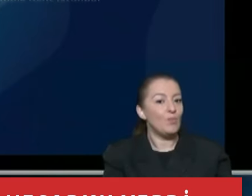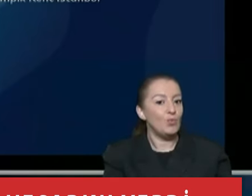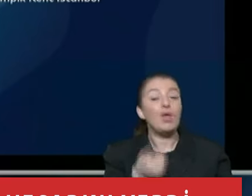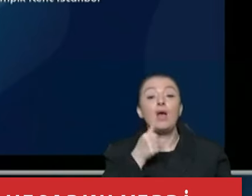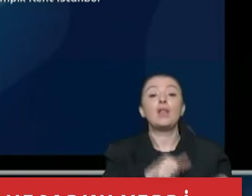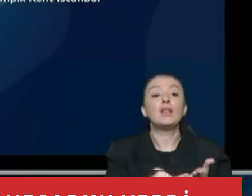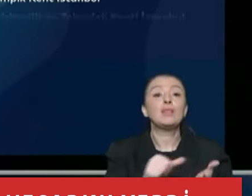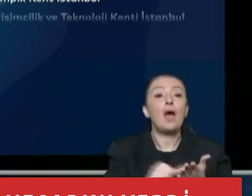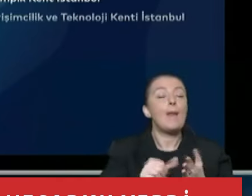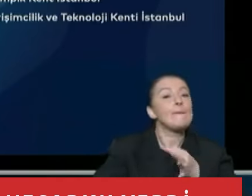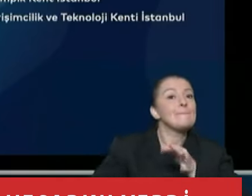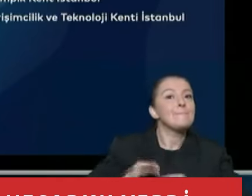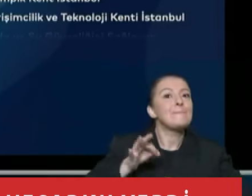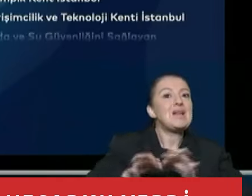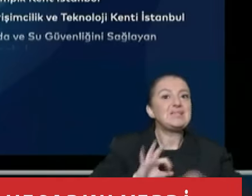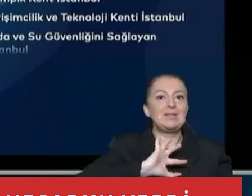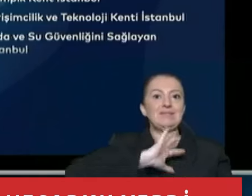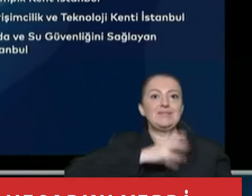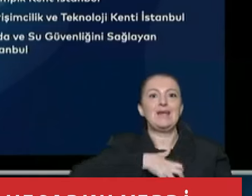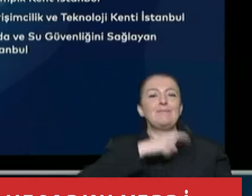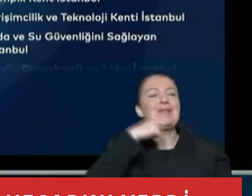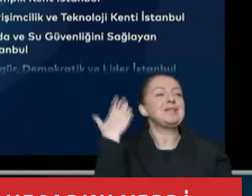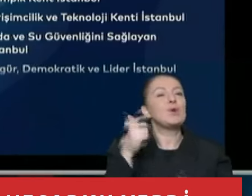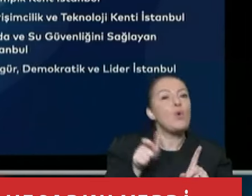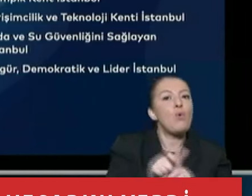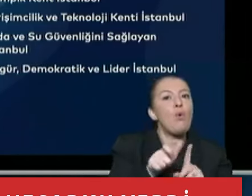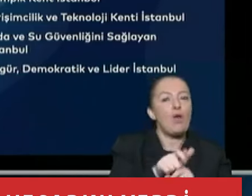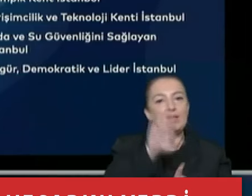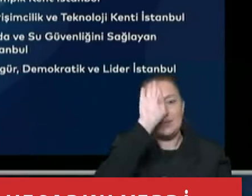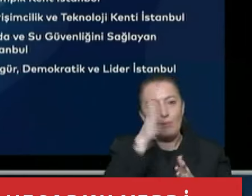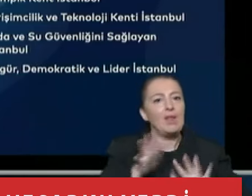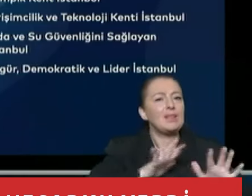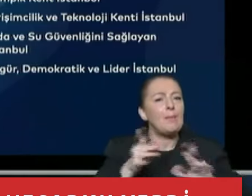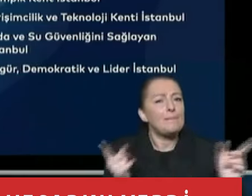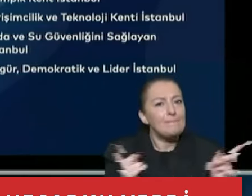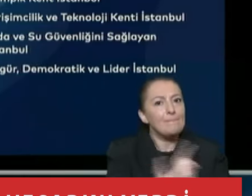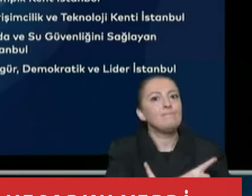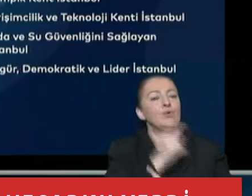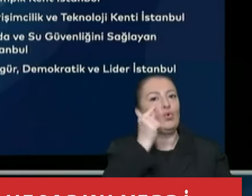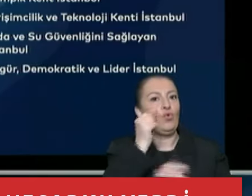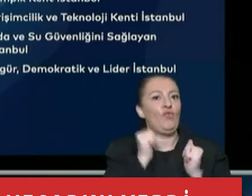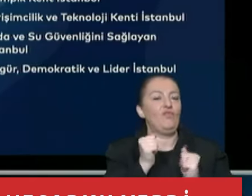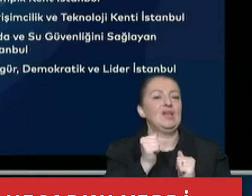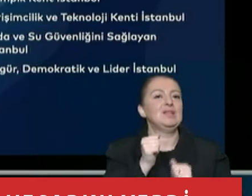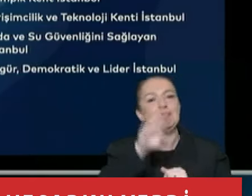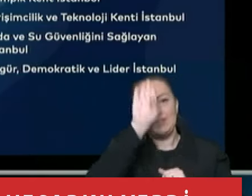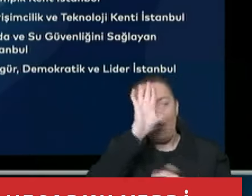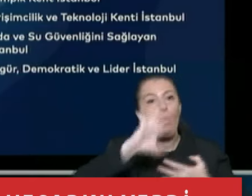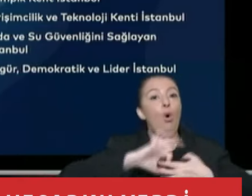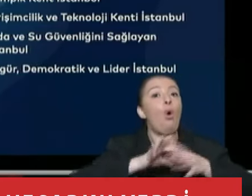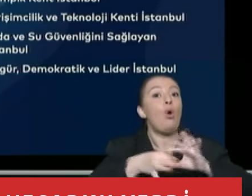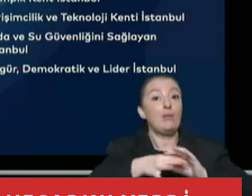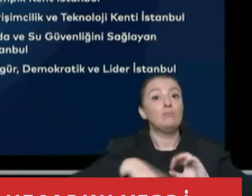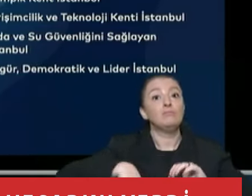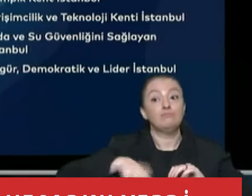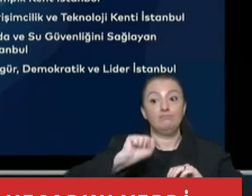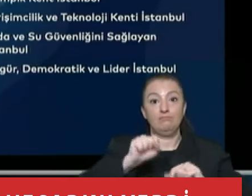tarihi mirasa sahip çıkan İstanbul afetlere dayanıklı İstanbul Olimpik Kent